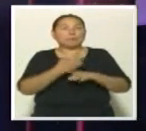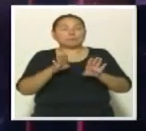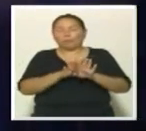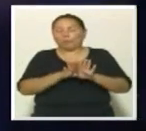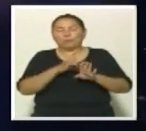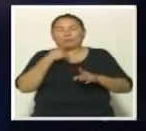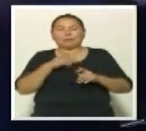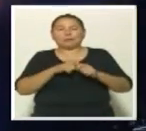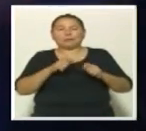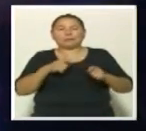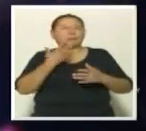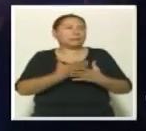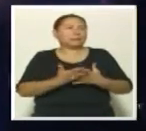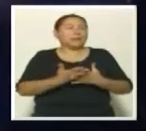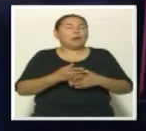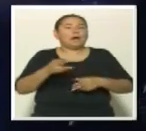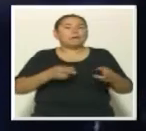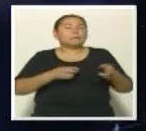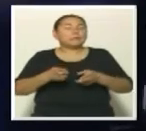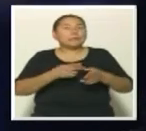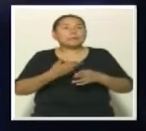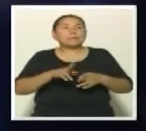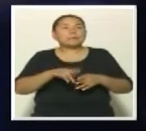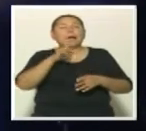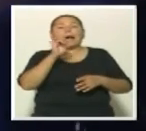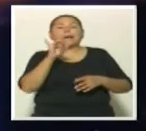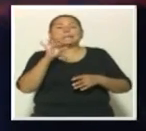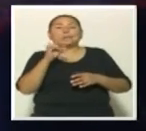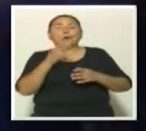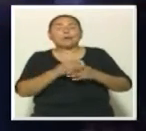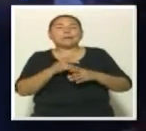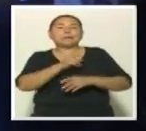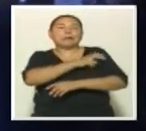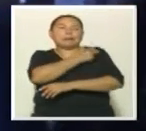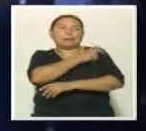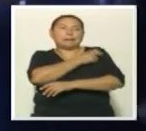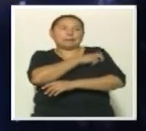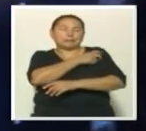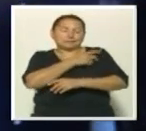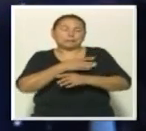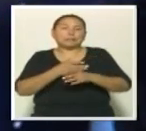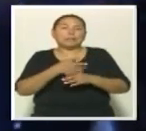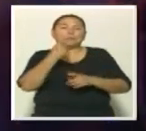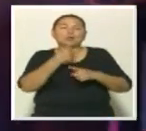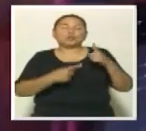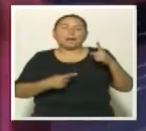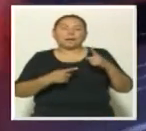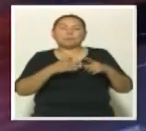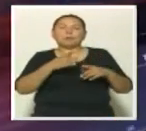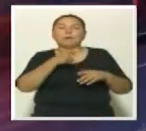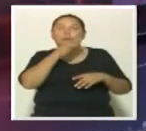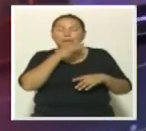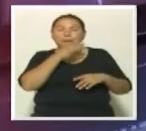жасалмаған. Сондықтан алғашқа операция ұлты ғылыми кардиохирургиялық орталықтың дәргерлерімен бірлесе орындалды. Бір жарым сағатқа созылған